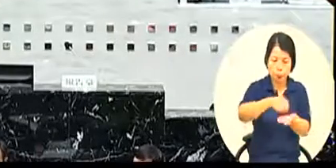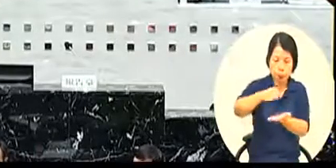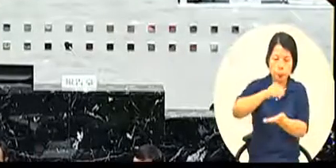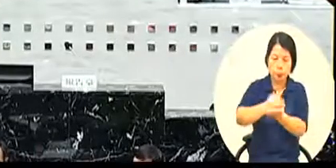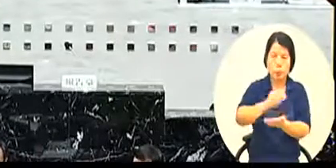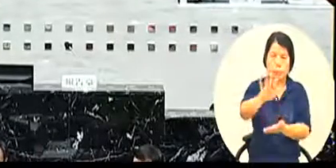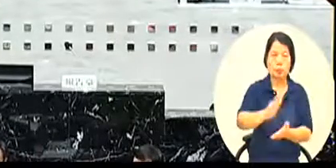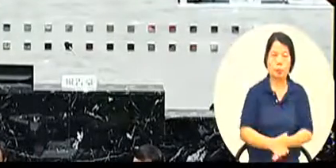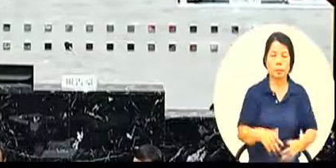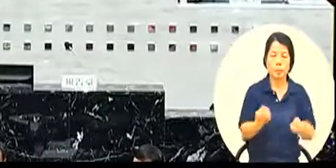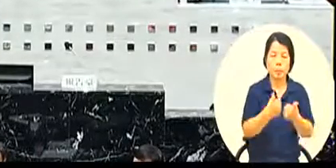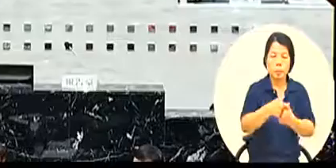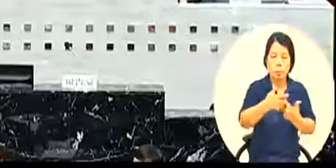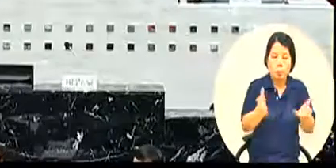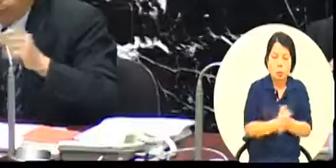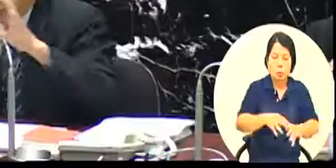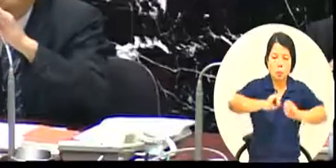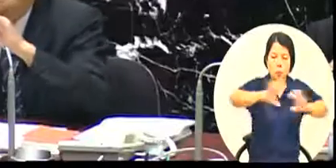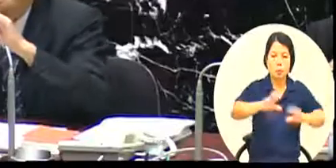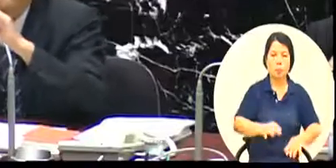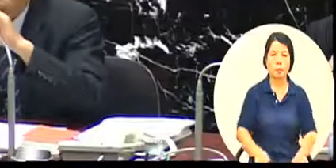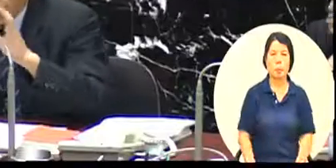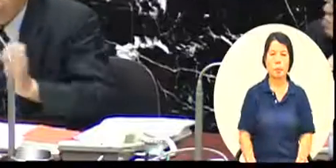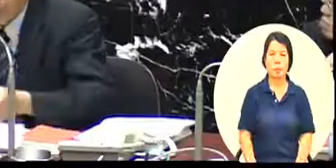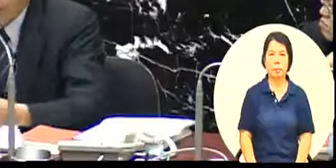议事组宣读。